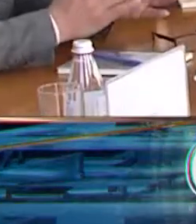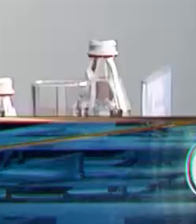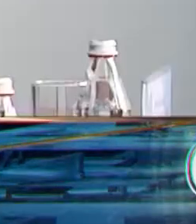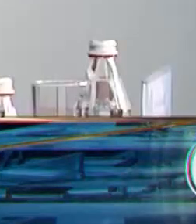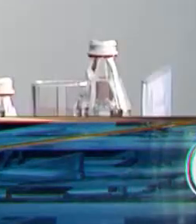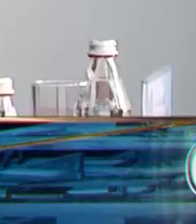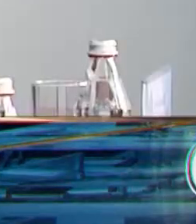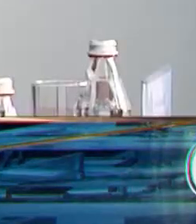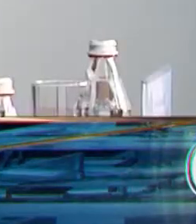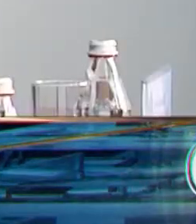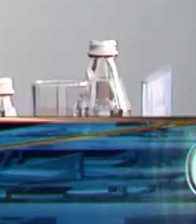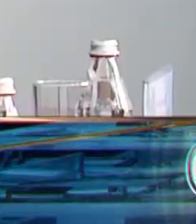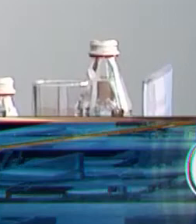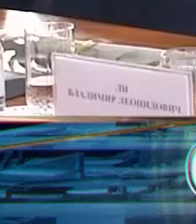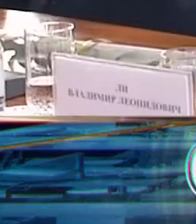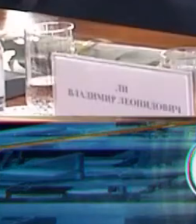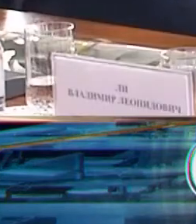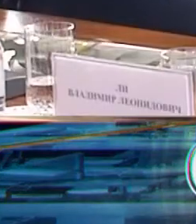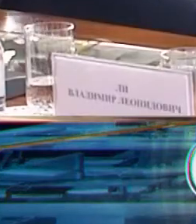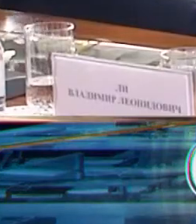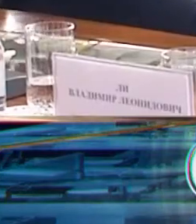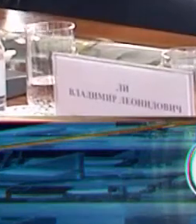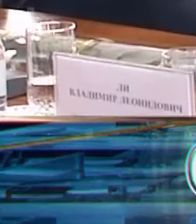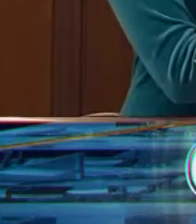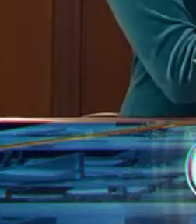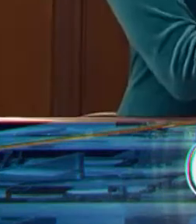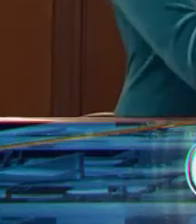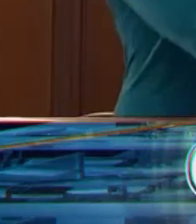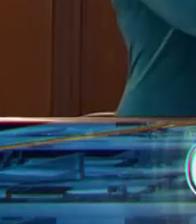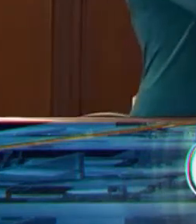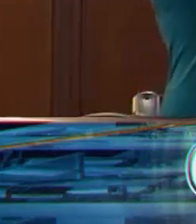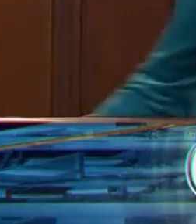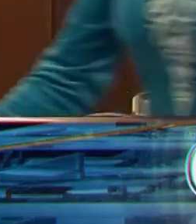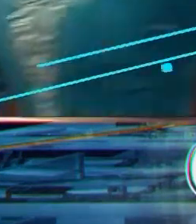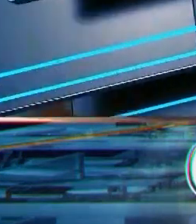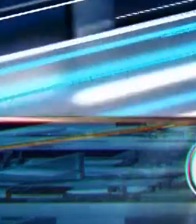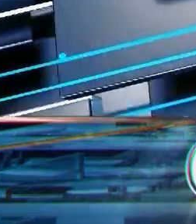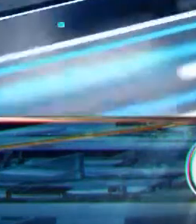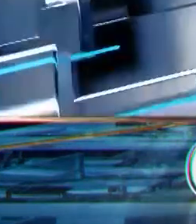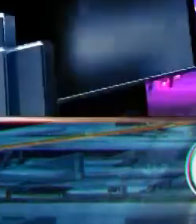Формула мира и согласия. В Талдыкургане чествовали ряд активистов АНК Алматинской области.